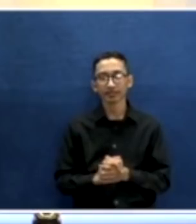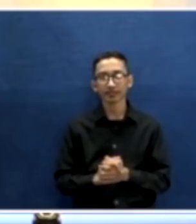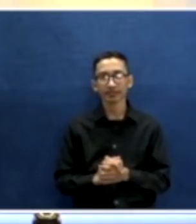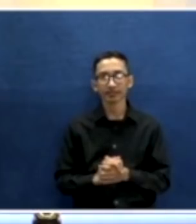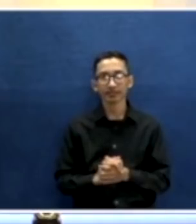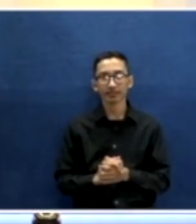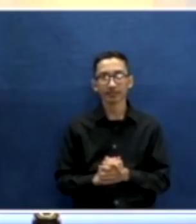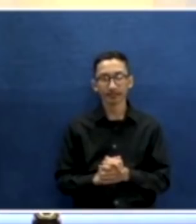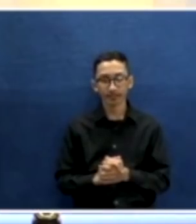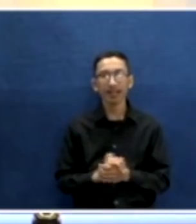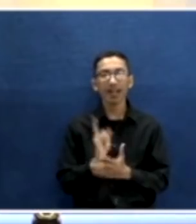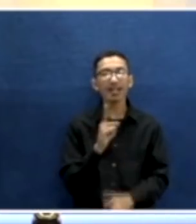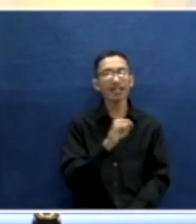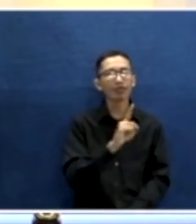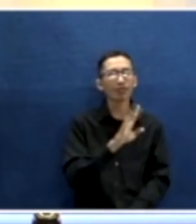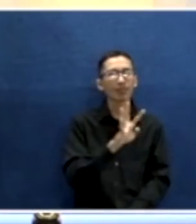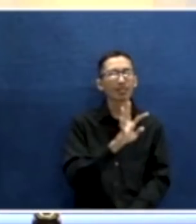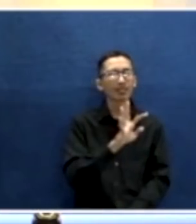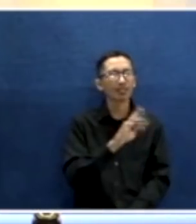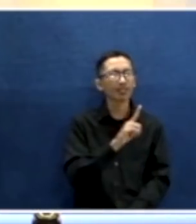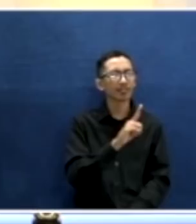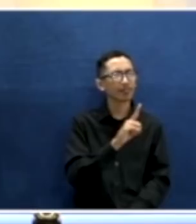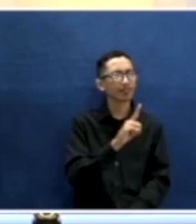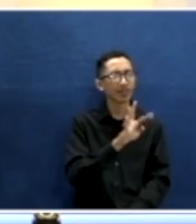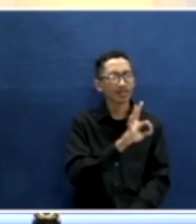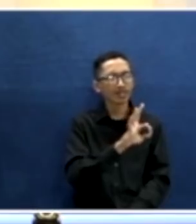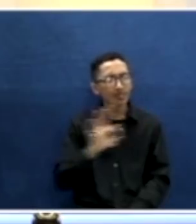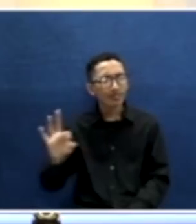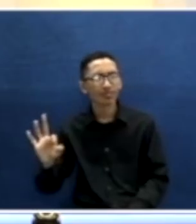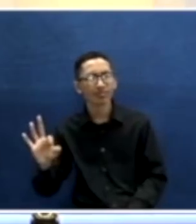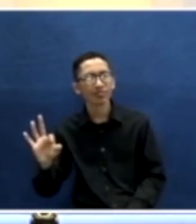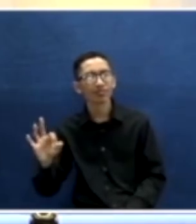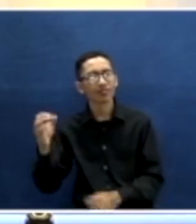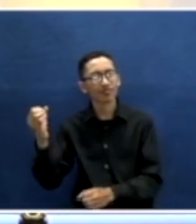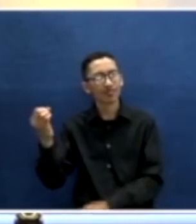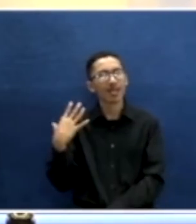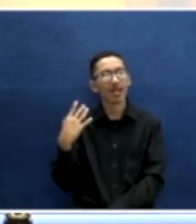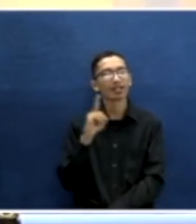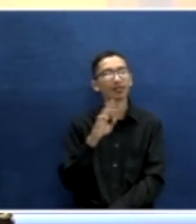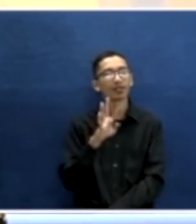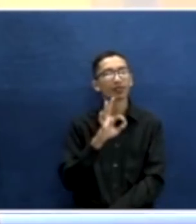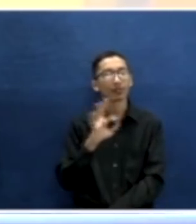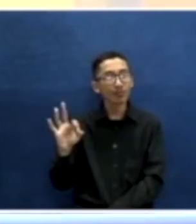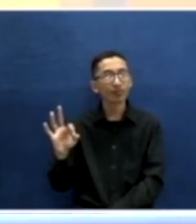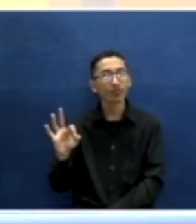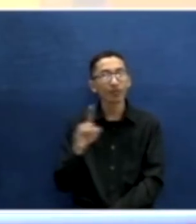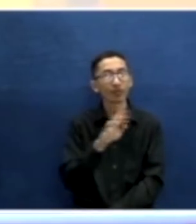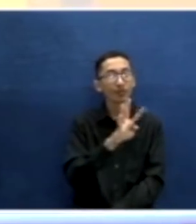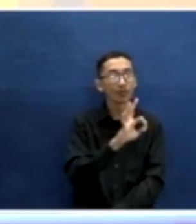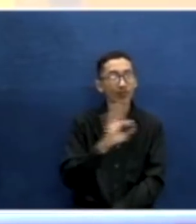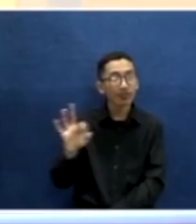114000 ada mengatakan 140.000 maka kemudian para sahabat 140.000 kita ambil yang paling banyak